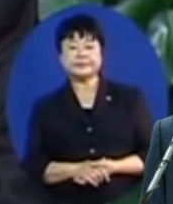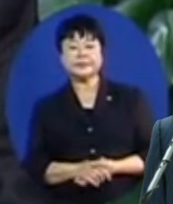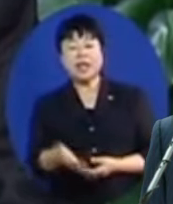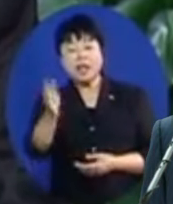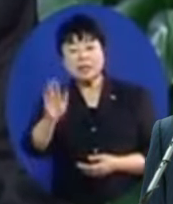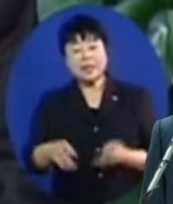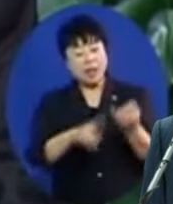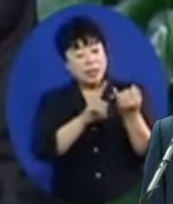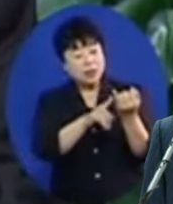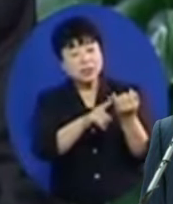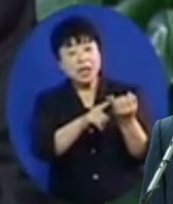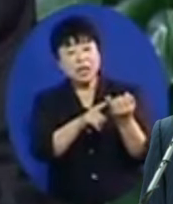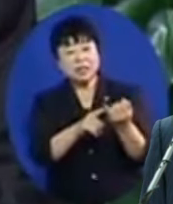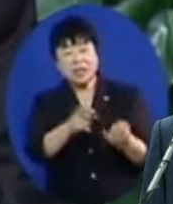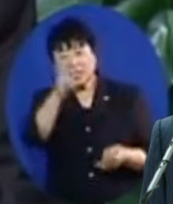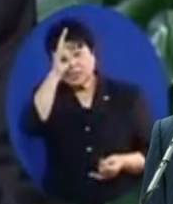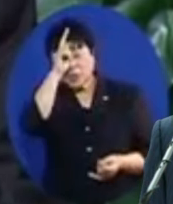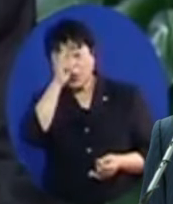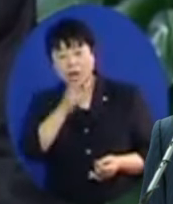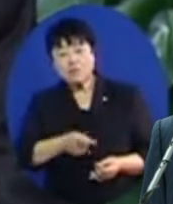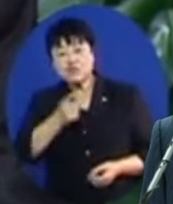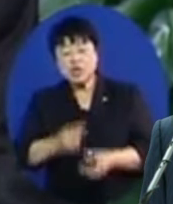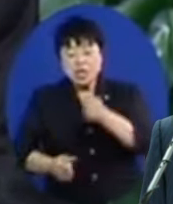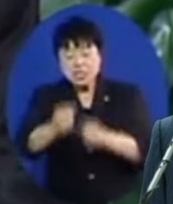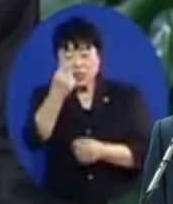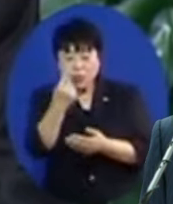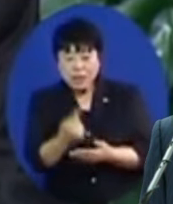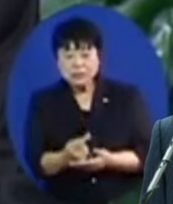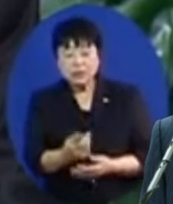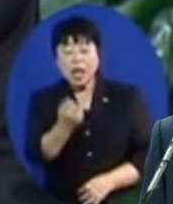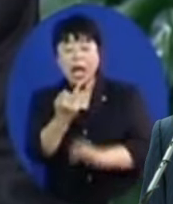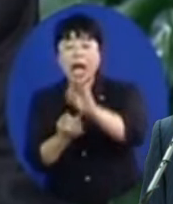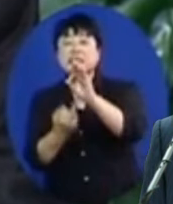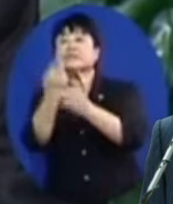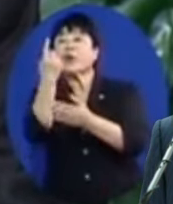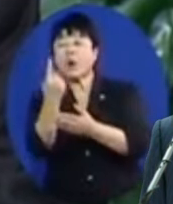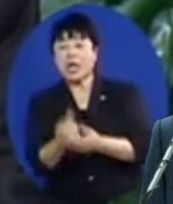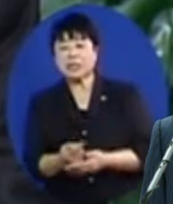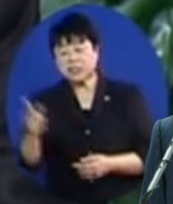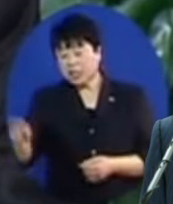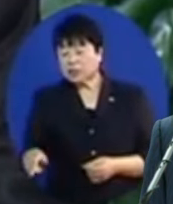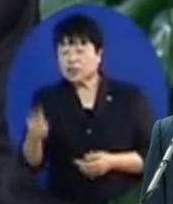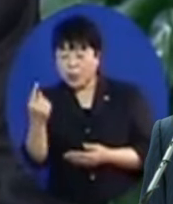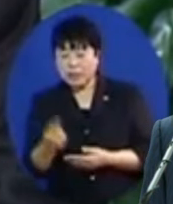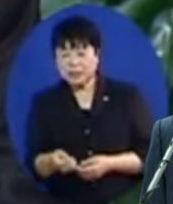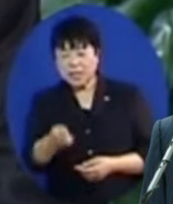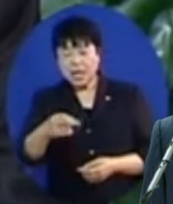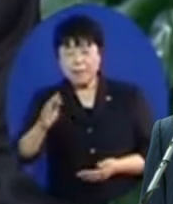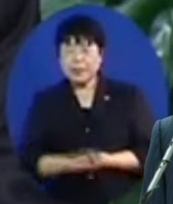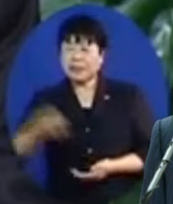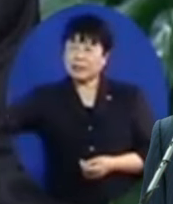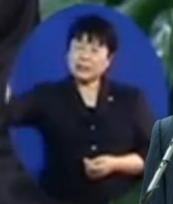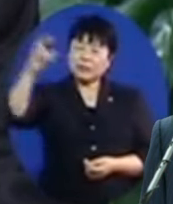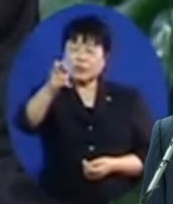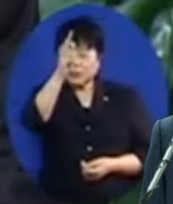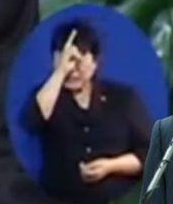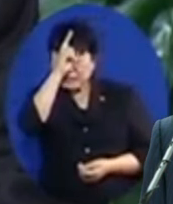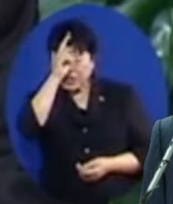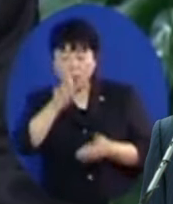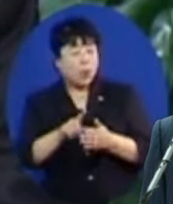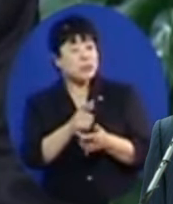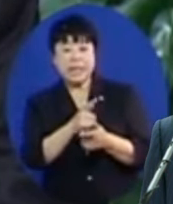그런데 이 여자는 더구나 정오에 물을 기르러 왔습니다. 물은 아침에 기르러 오든지 저녁에 기르러 오지 쨍쨍 해가 비치는 정오에 안